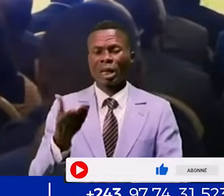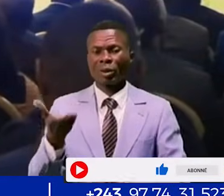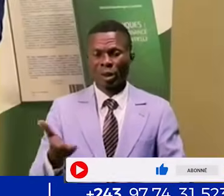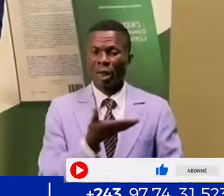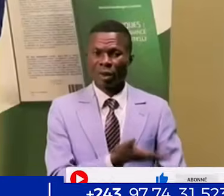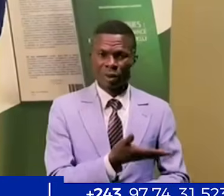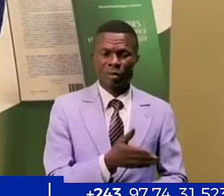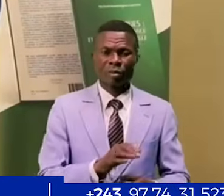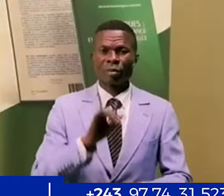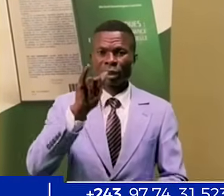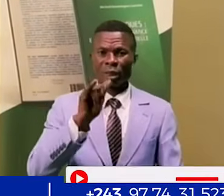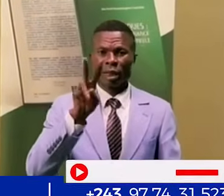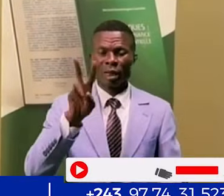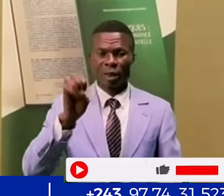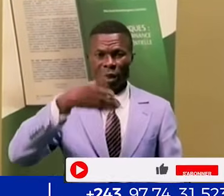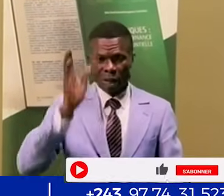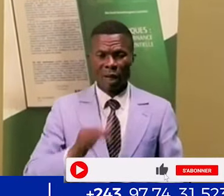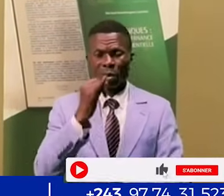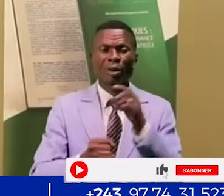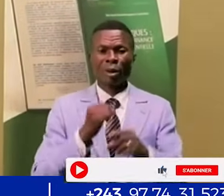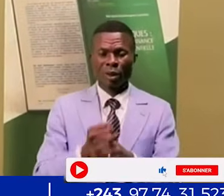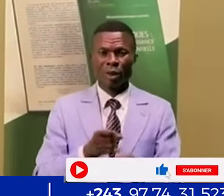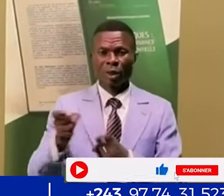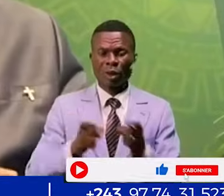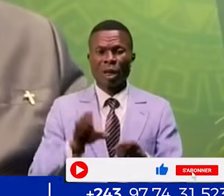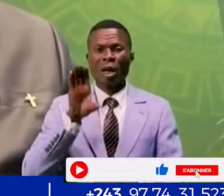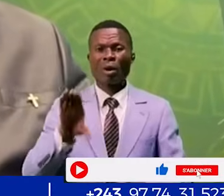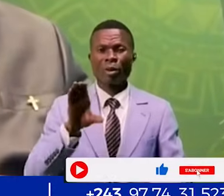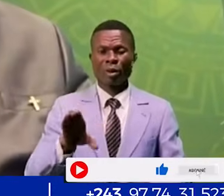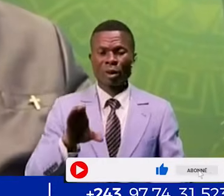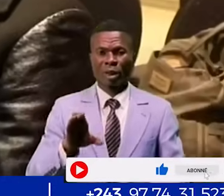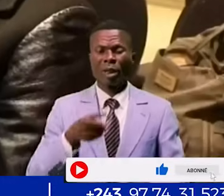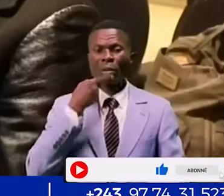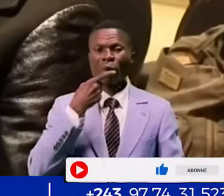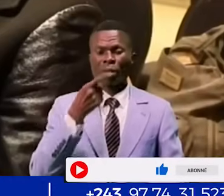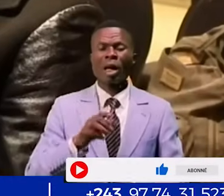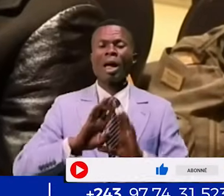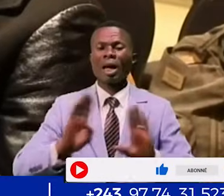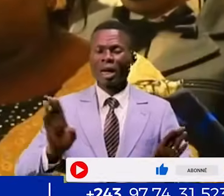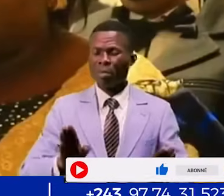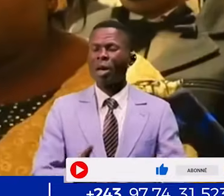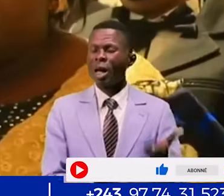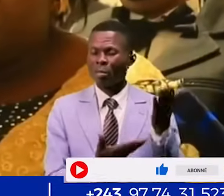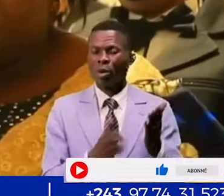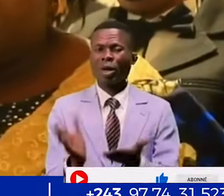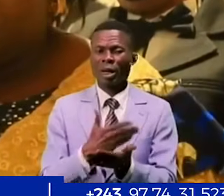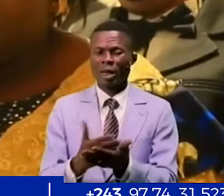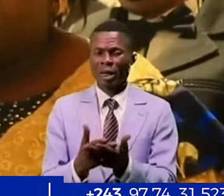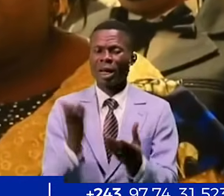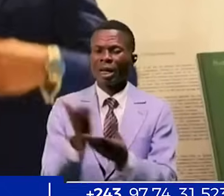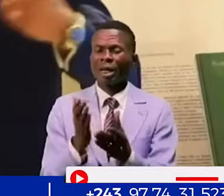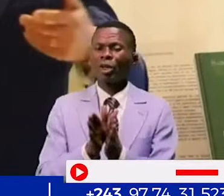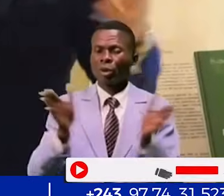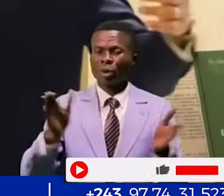côté, Yves Kuurpers, l'expert international à la gestion des banques, a vanté les mérites de cet ouvrage par rapport à son approche